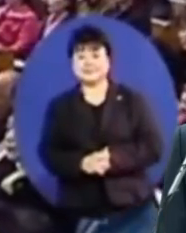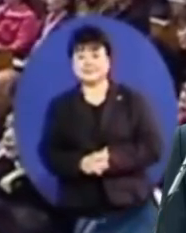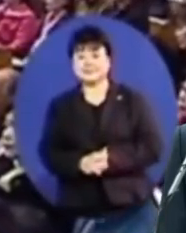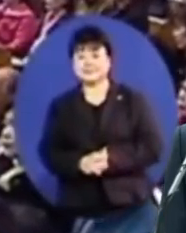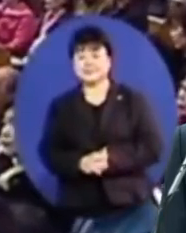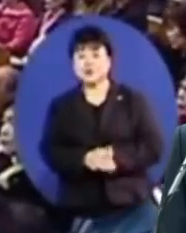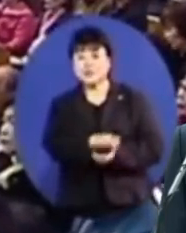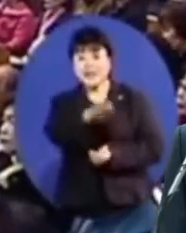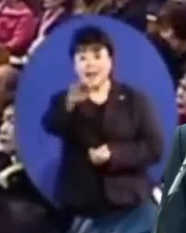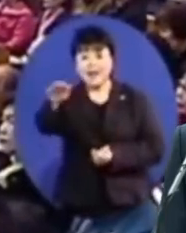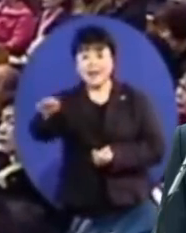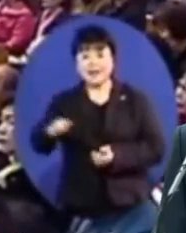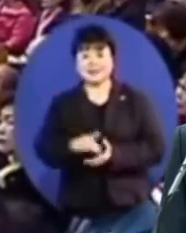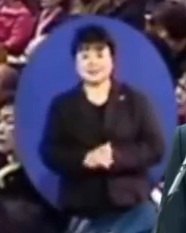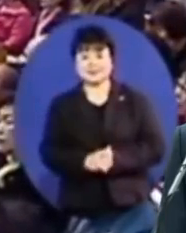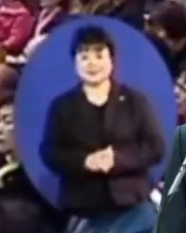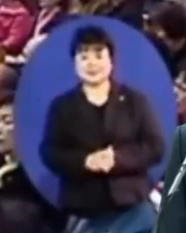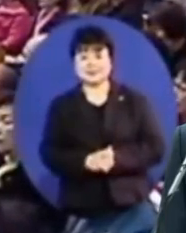우리가